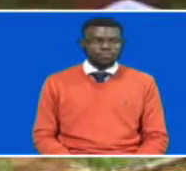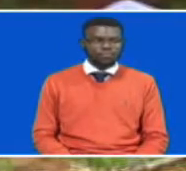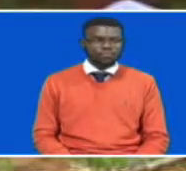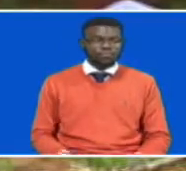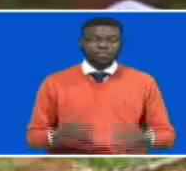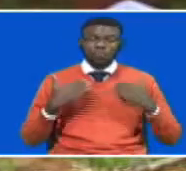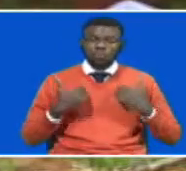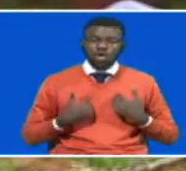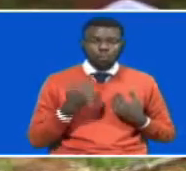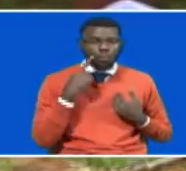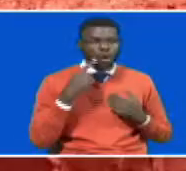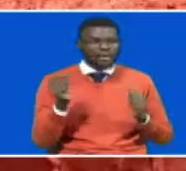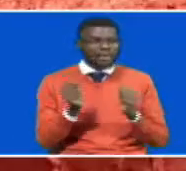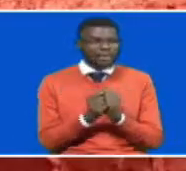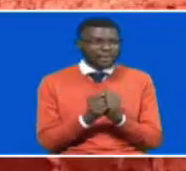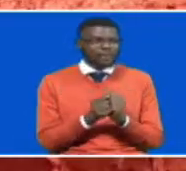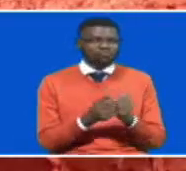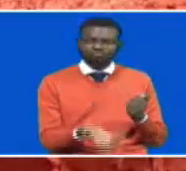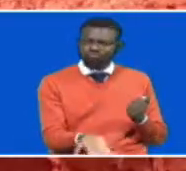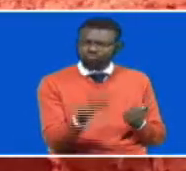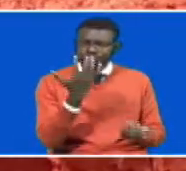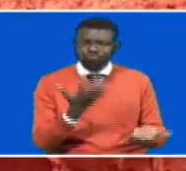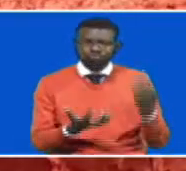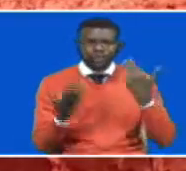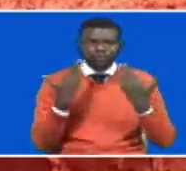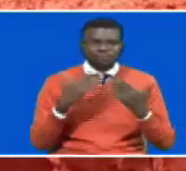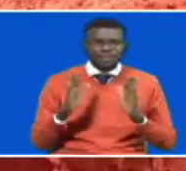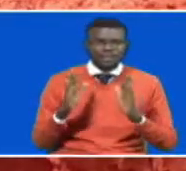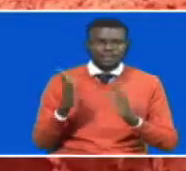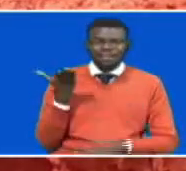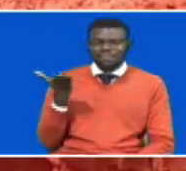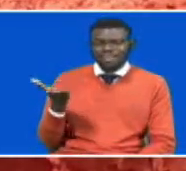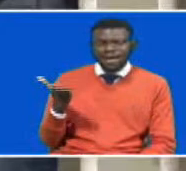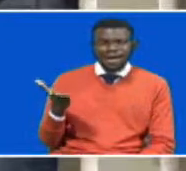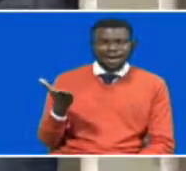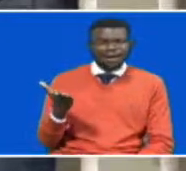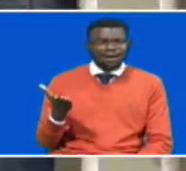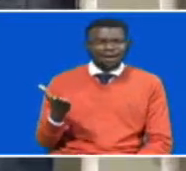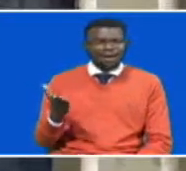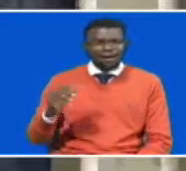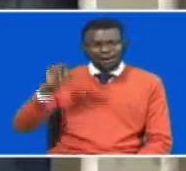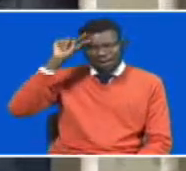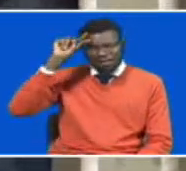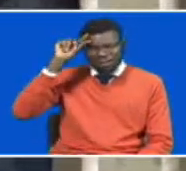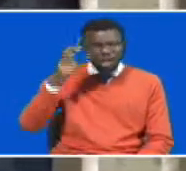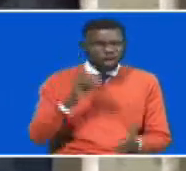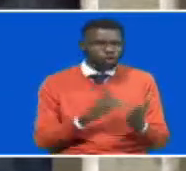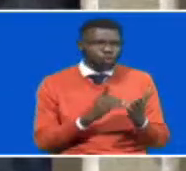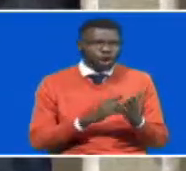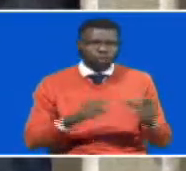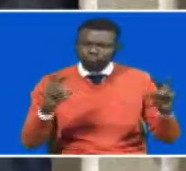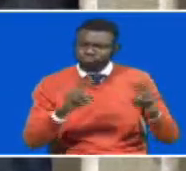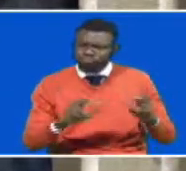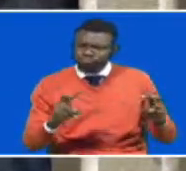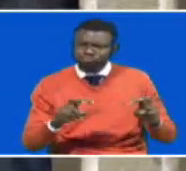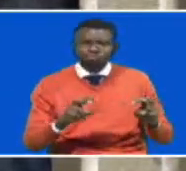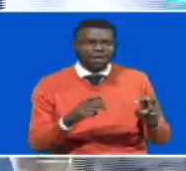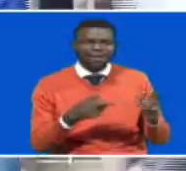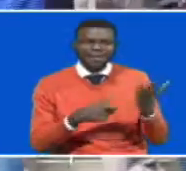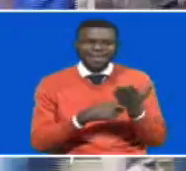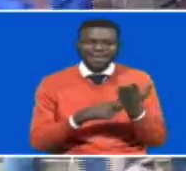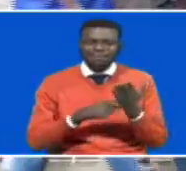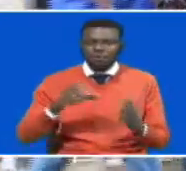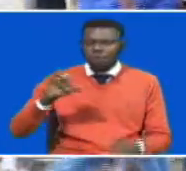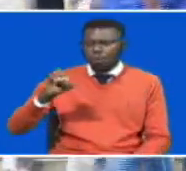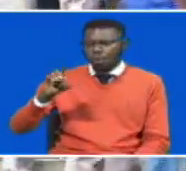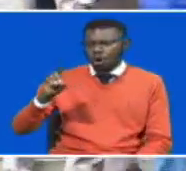Huku miili 110 ikiwa imefukuliwa katika msitu wa Shakahola, mwanapatholojia mkuu wa serikali Johansen Odur anaongoza